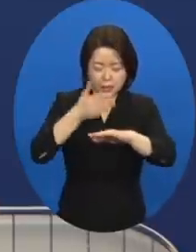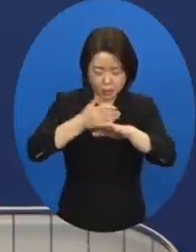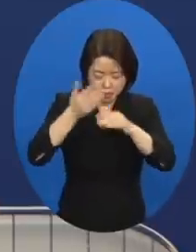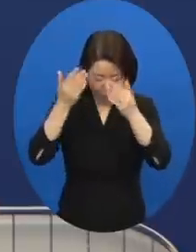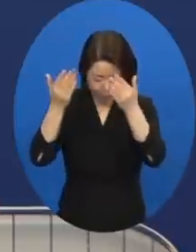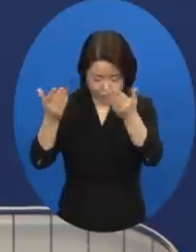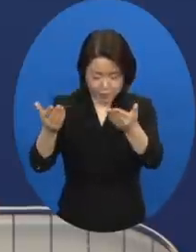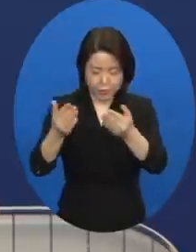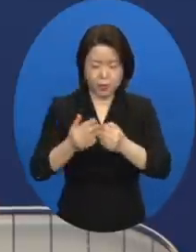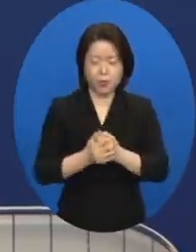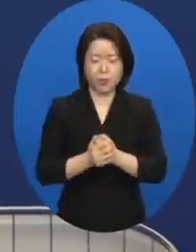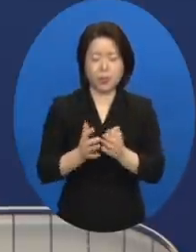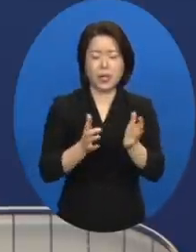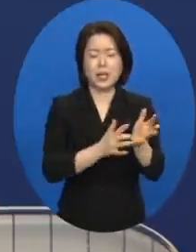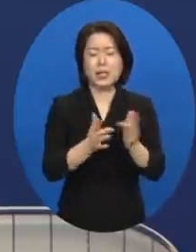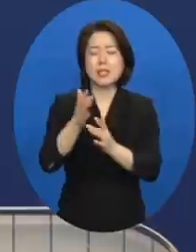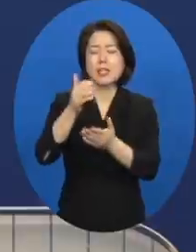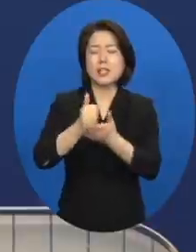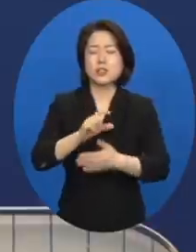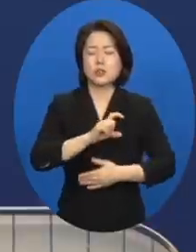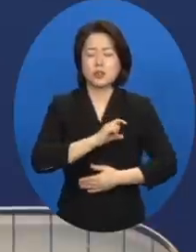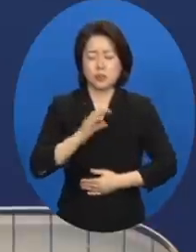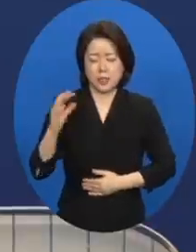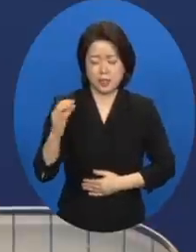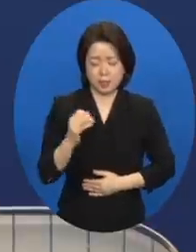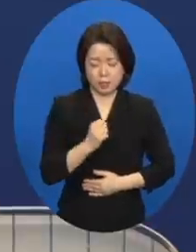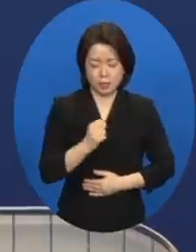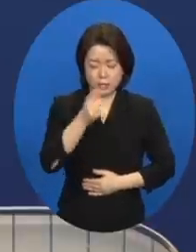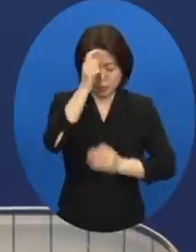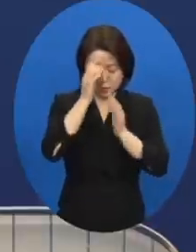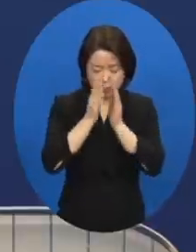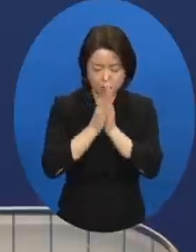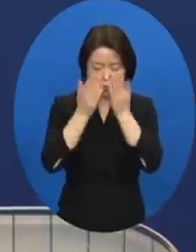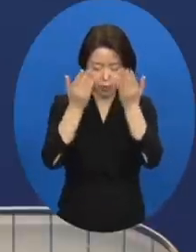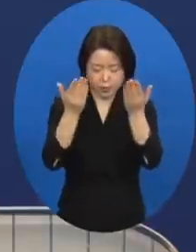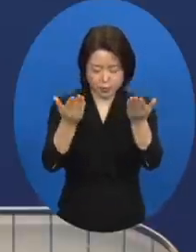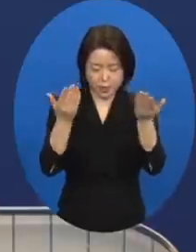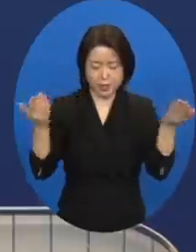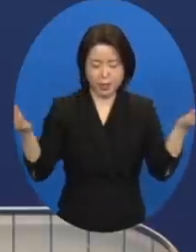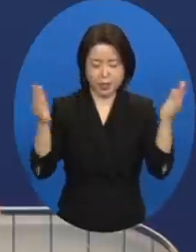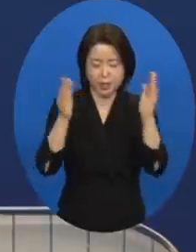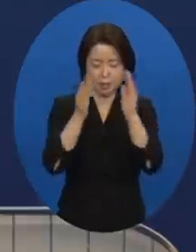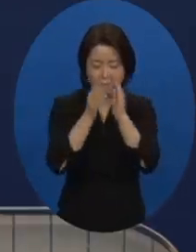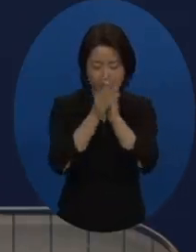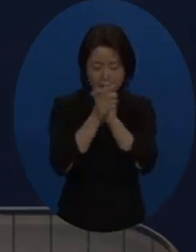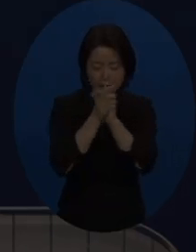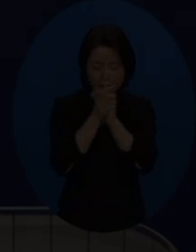감사드리고 예수님의 이름으로 기도드렸습니다. 아멘.